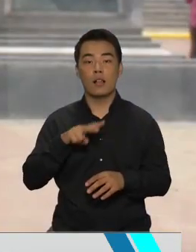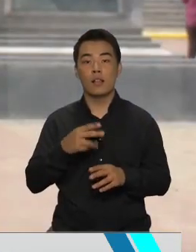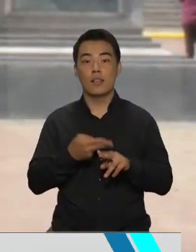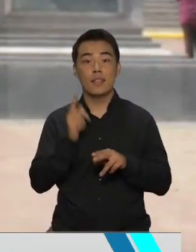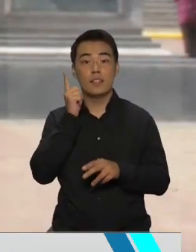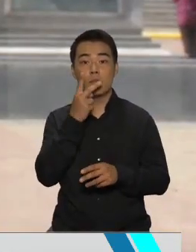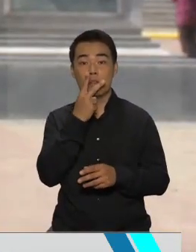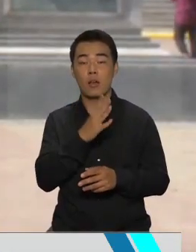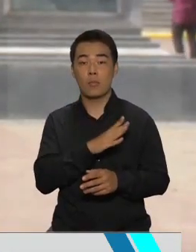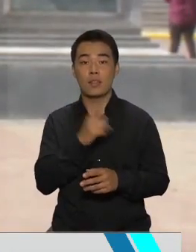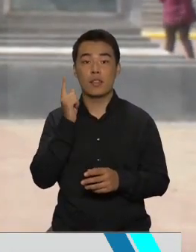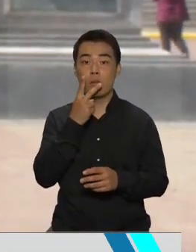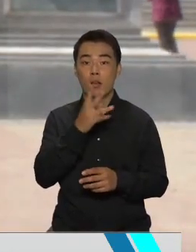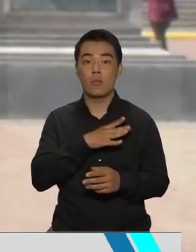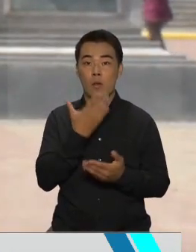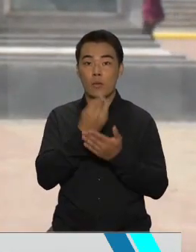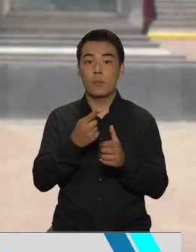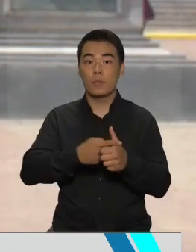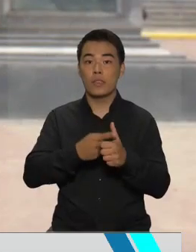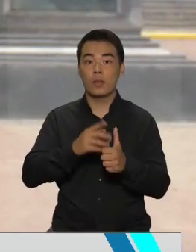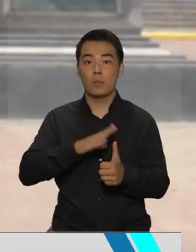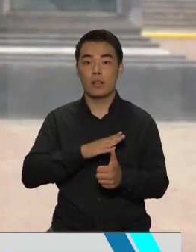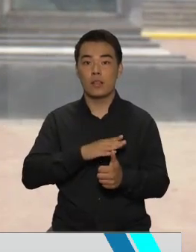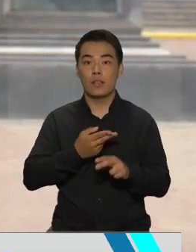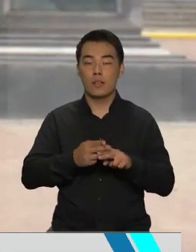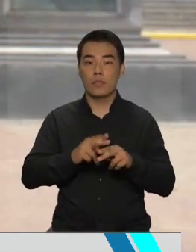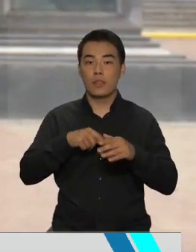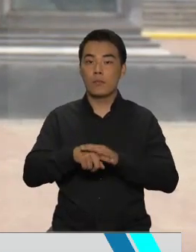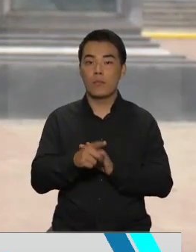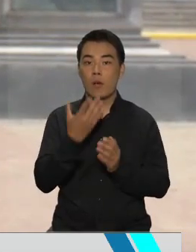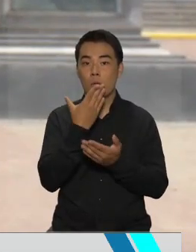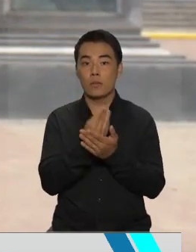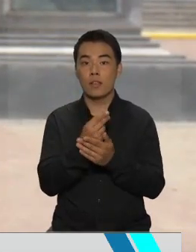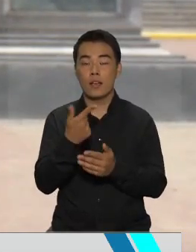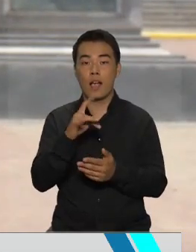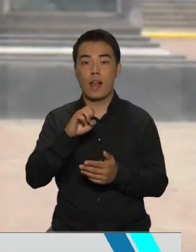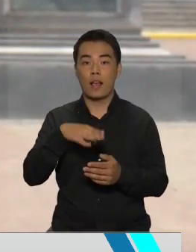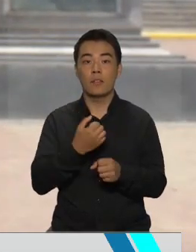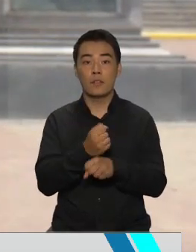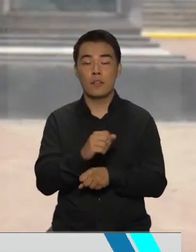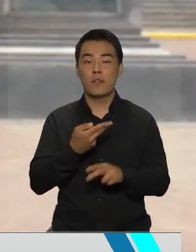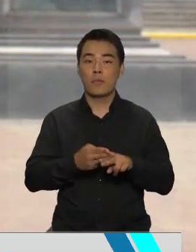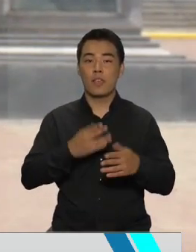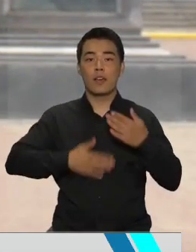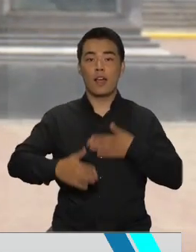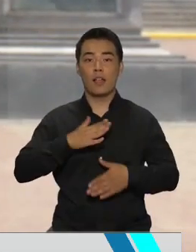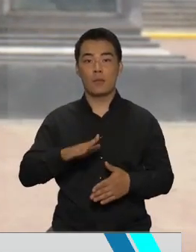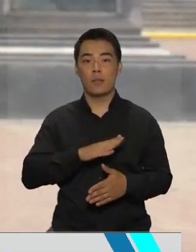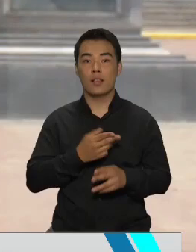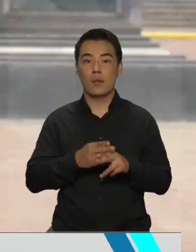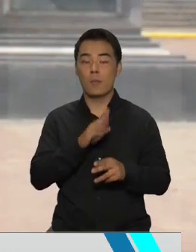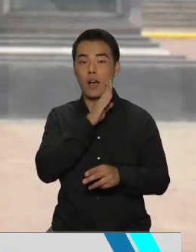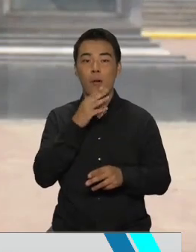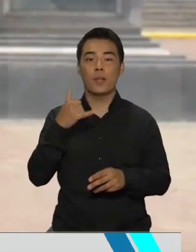Инстаграмнан қарадым. Я инстаграмнан көрдім. Өзім атында Жүкол Қаламқас, Махмұт Расулқызы. Содан соң өзім қатты қуандым. Бірден анама